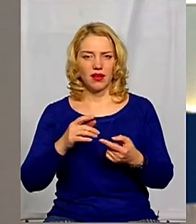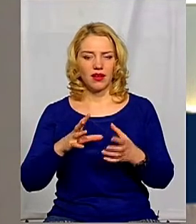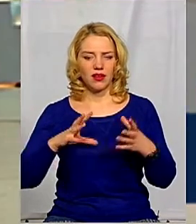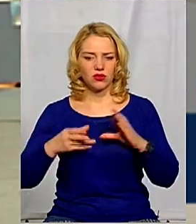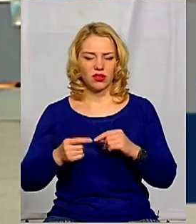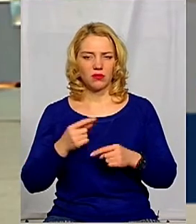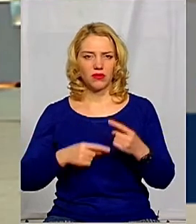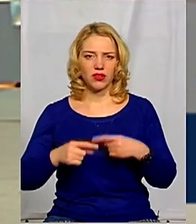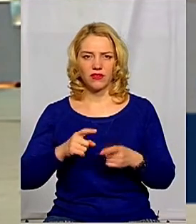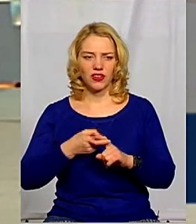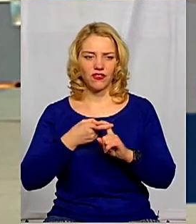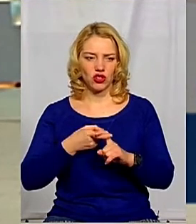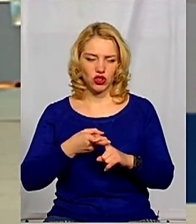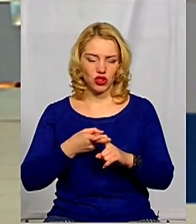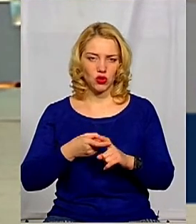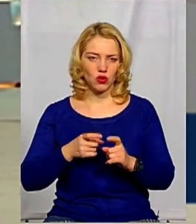в інфекційну лікарню?